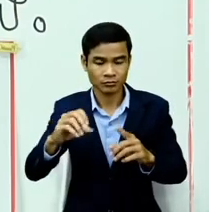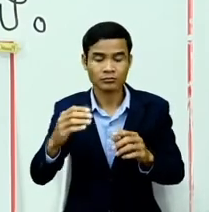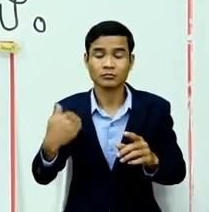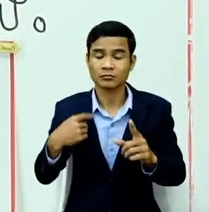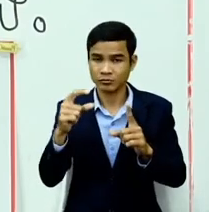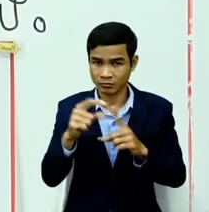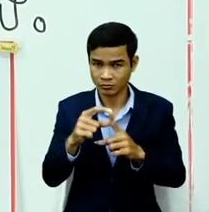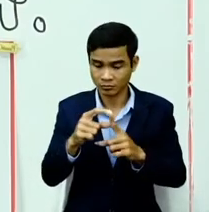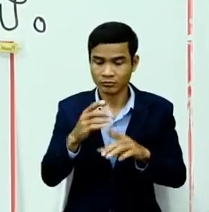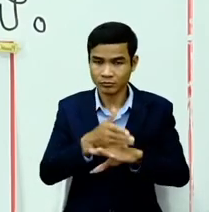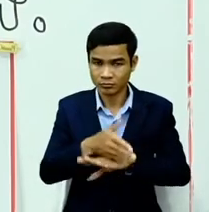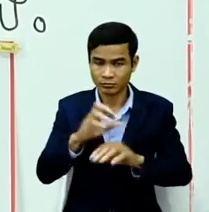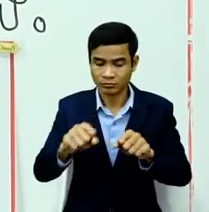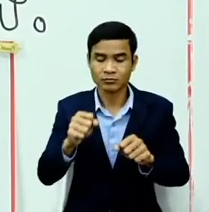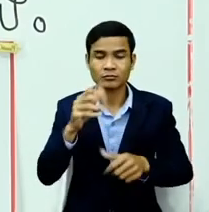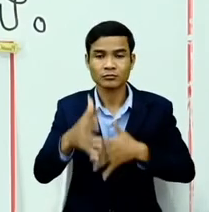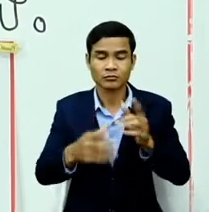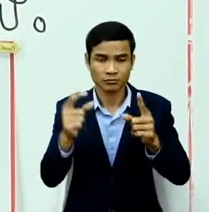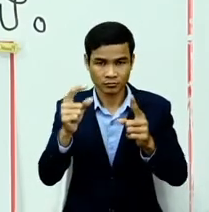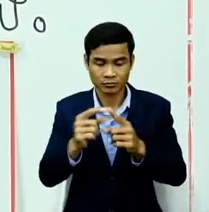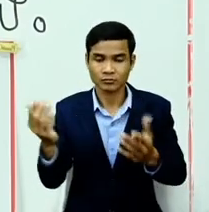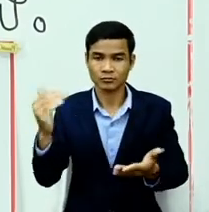តោះកូនអានពាក្យនេះម្ដងទៀត